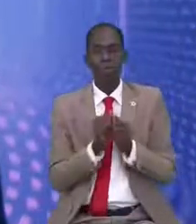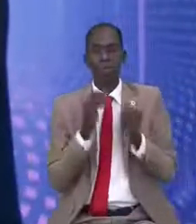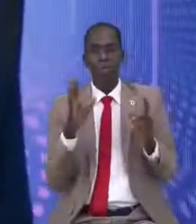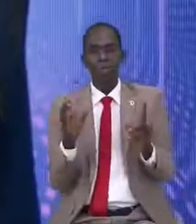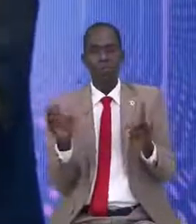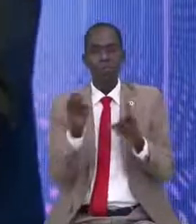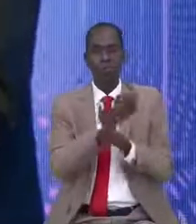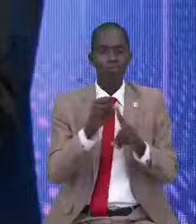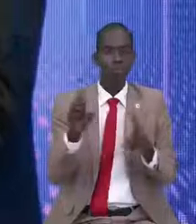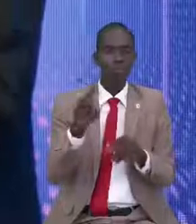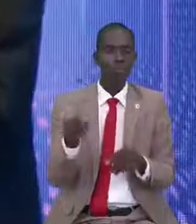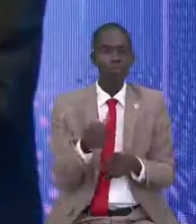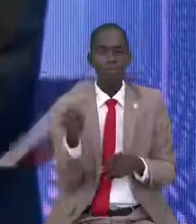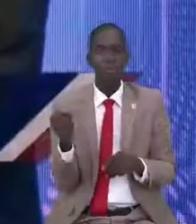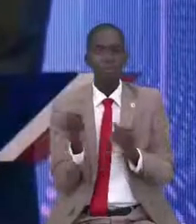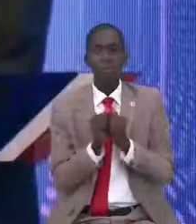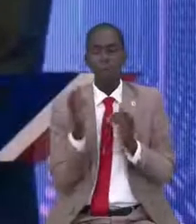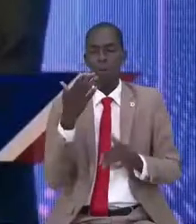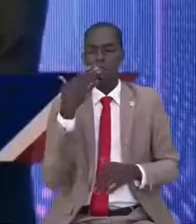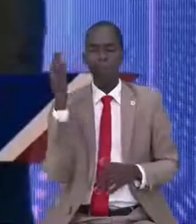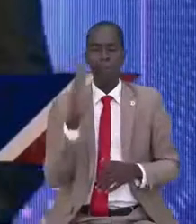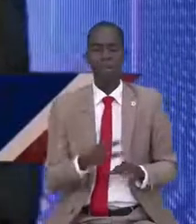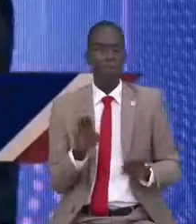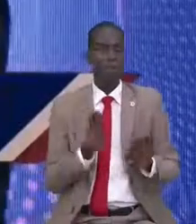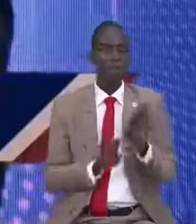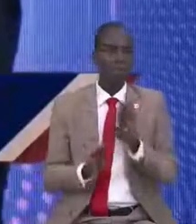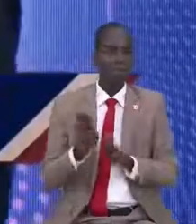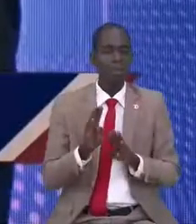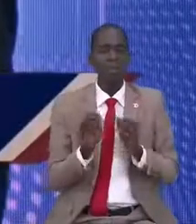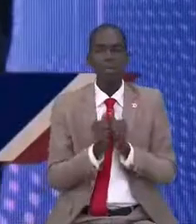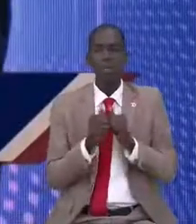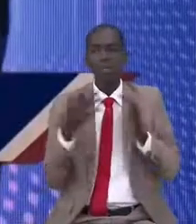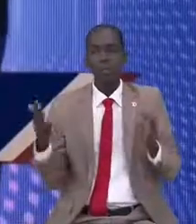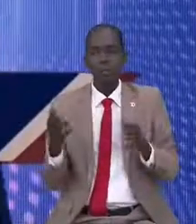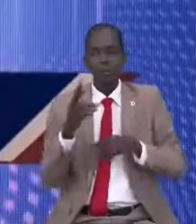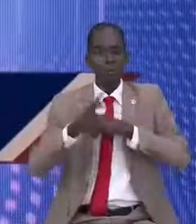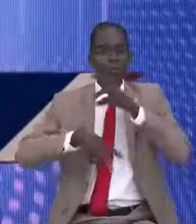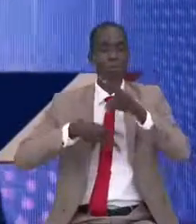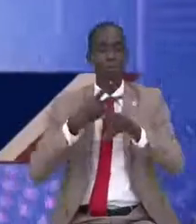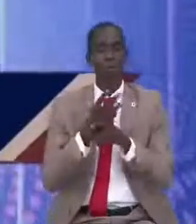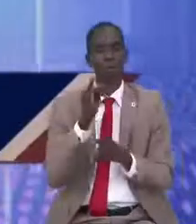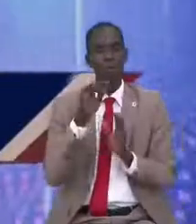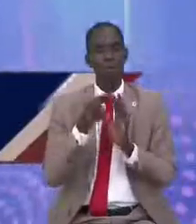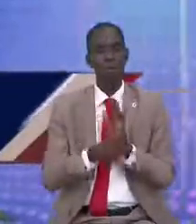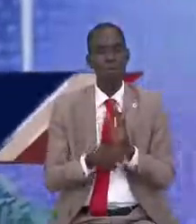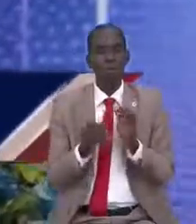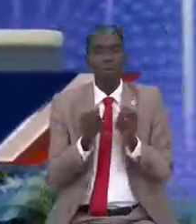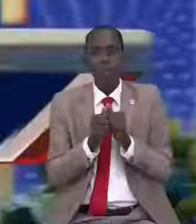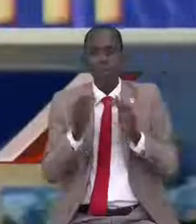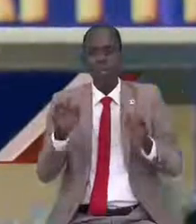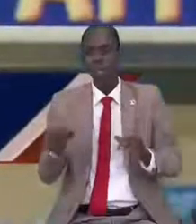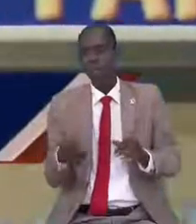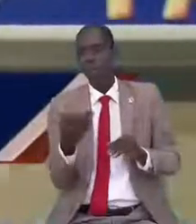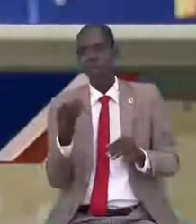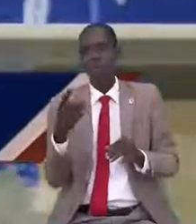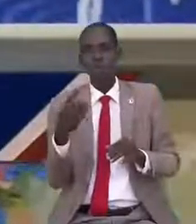critique, l'église sans mauvais comportement, l'église sans mondanité, l'église